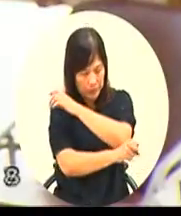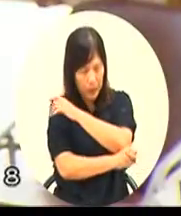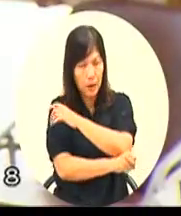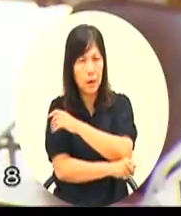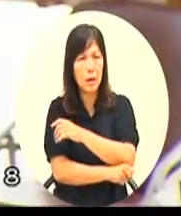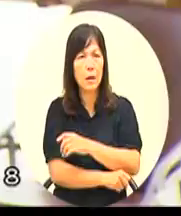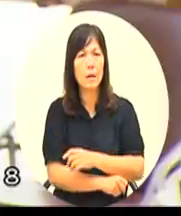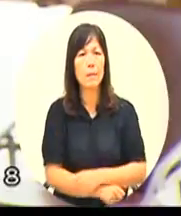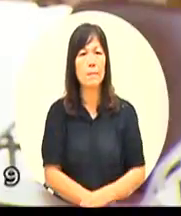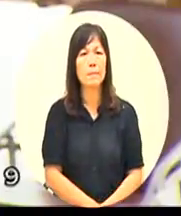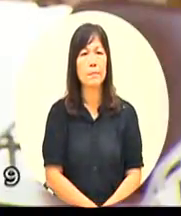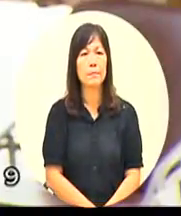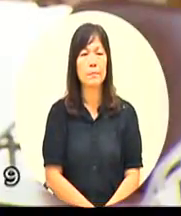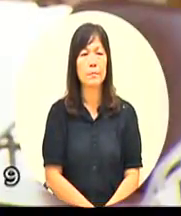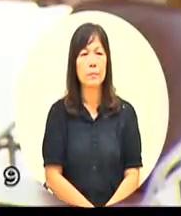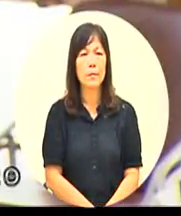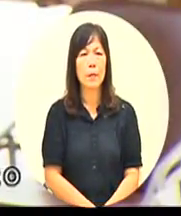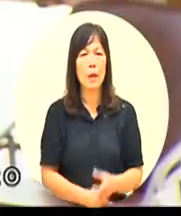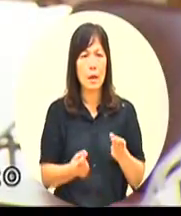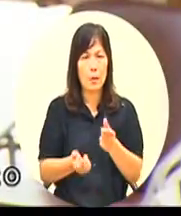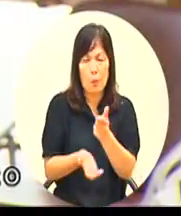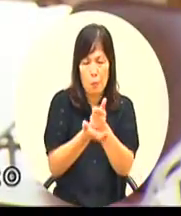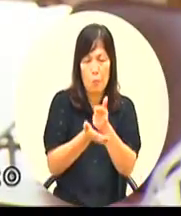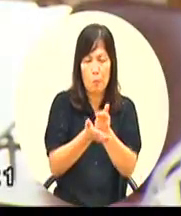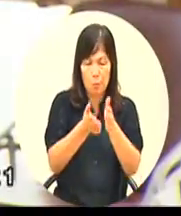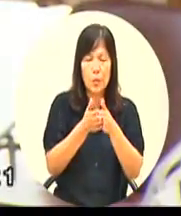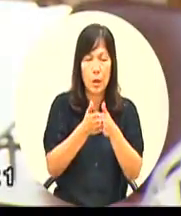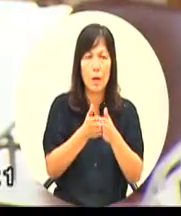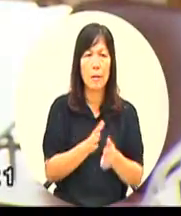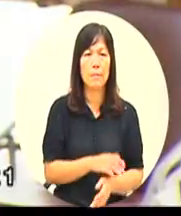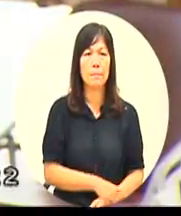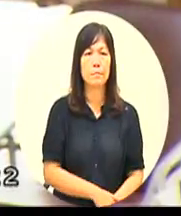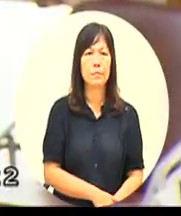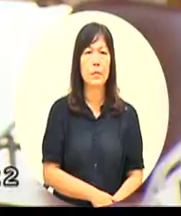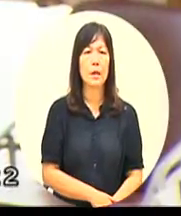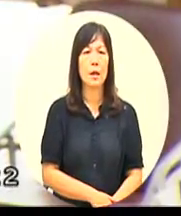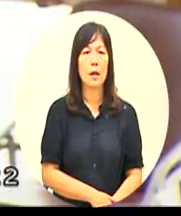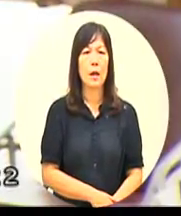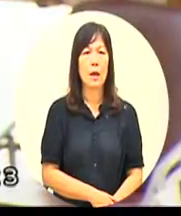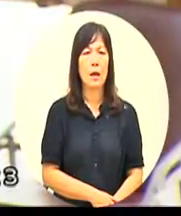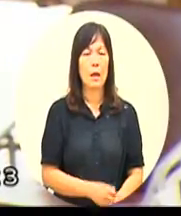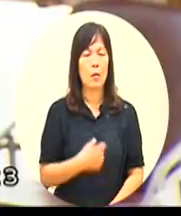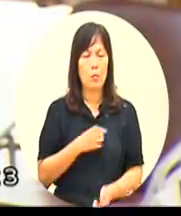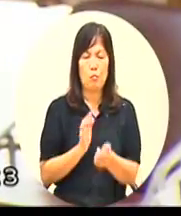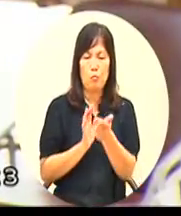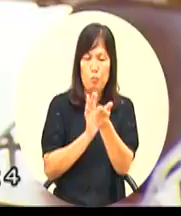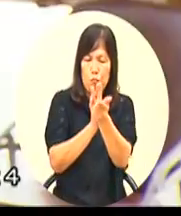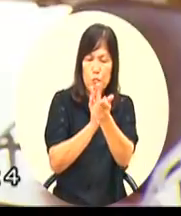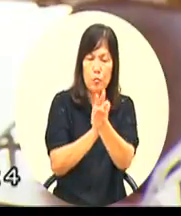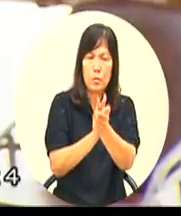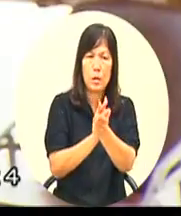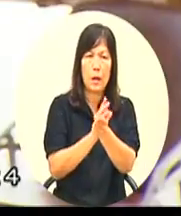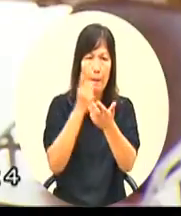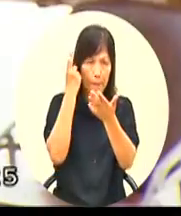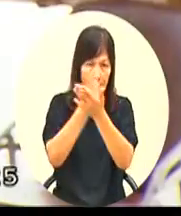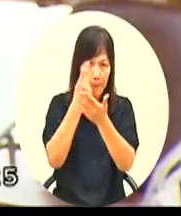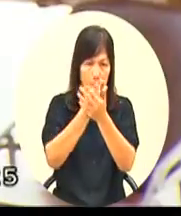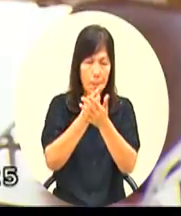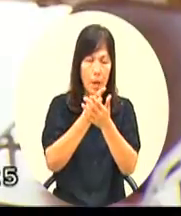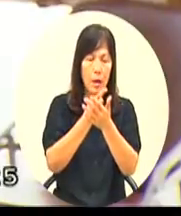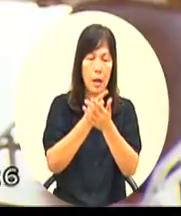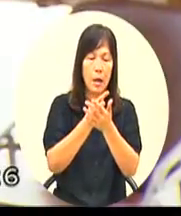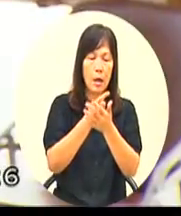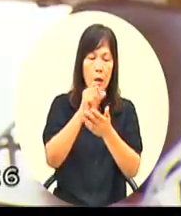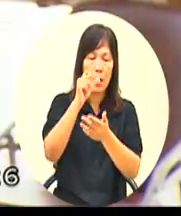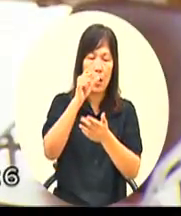们还是来鼓励呼吁一下哈。长期婉容在推动天天五蔬